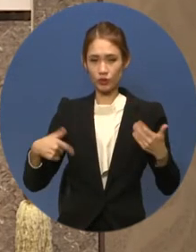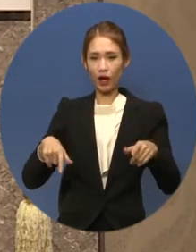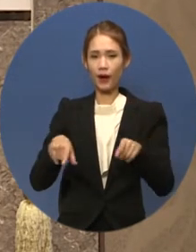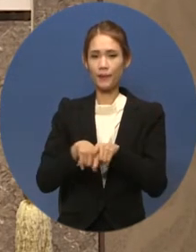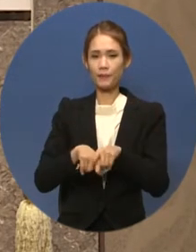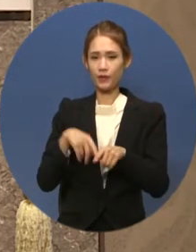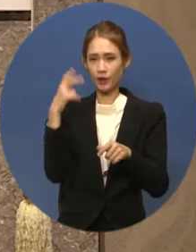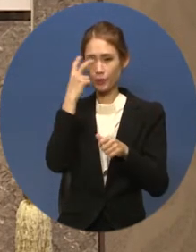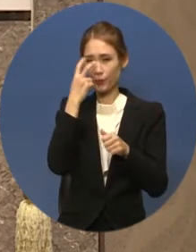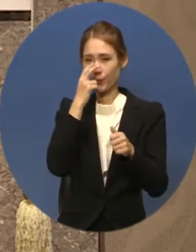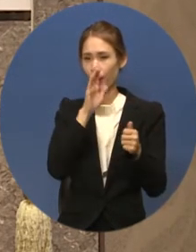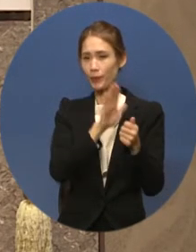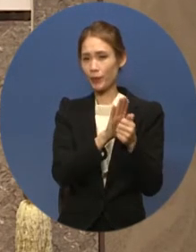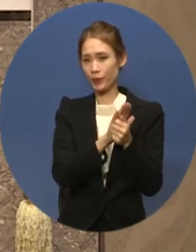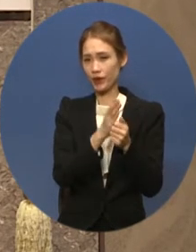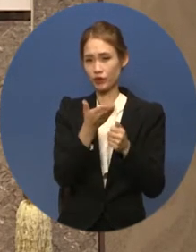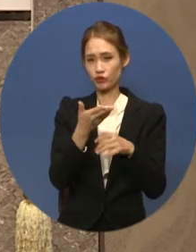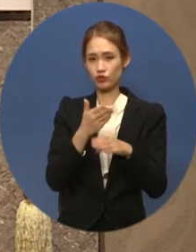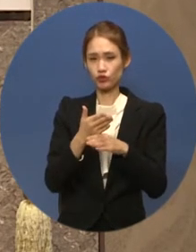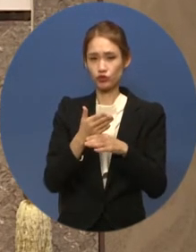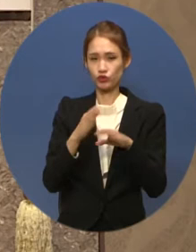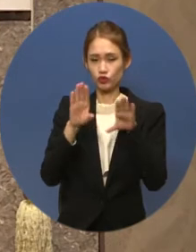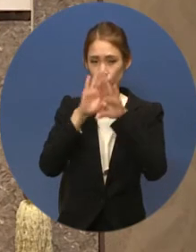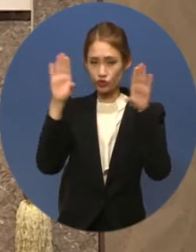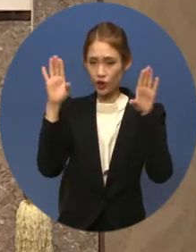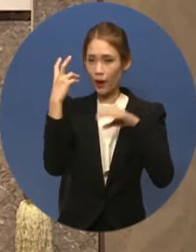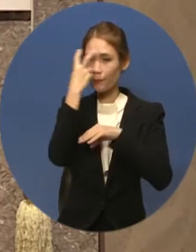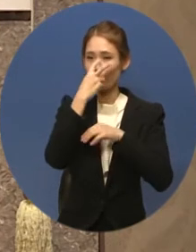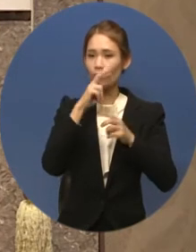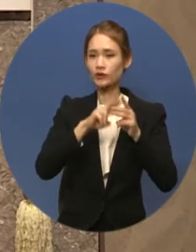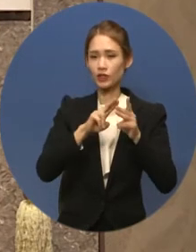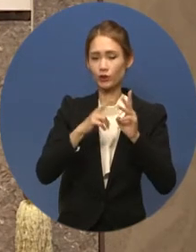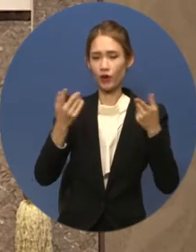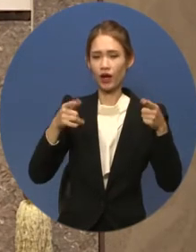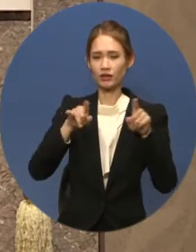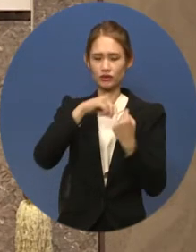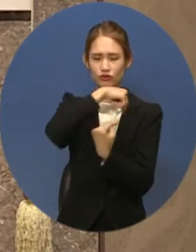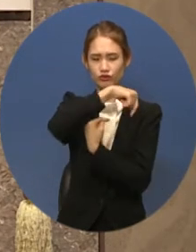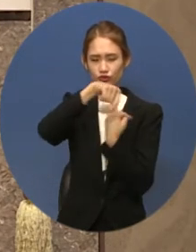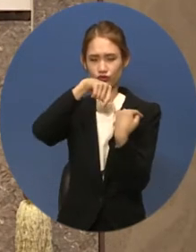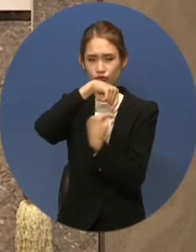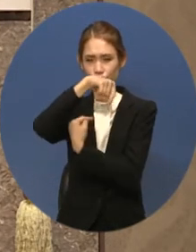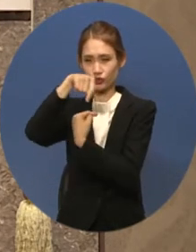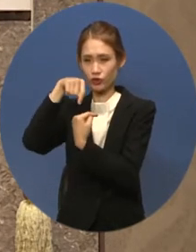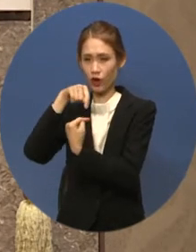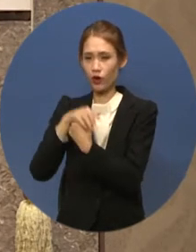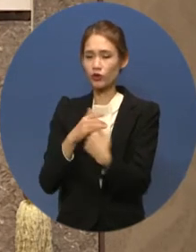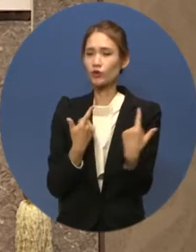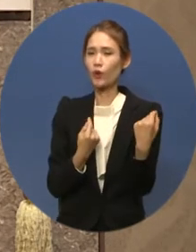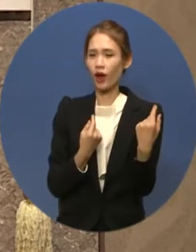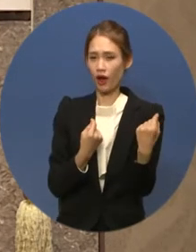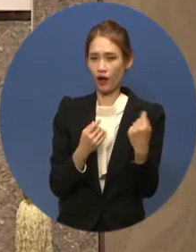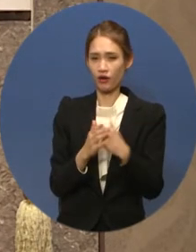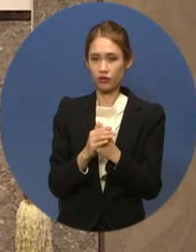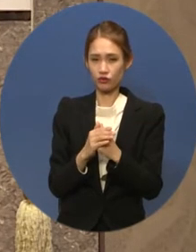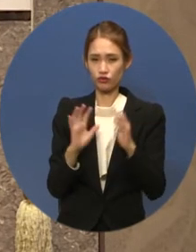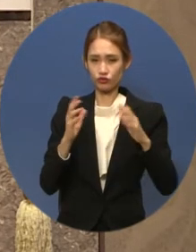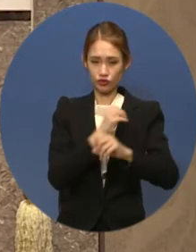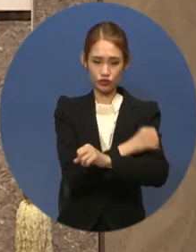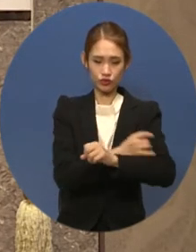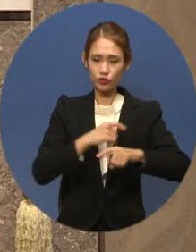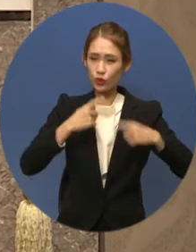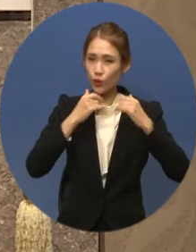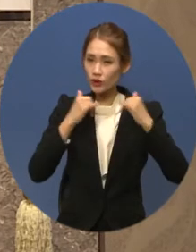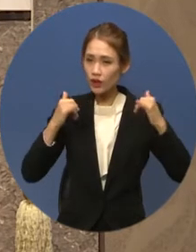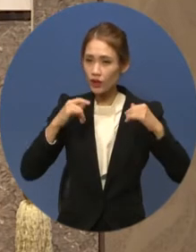있습니다 굉장히 주간보호센터 도 저희들이 같이 운영하고 있는데요 예 주간보호센터 같은 경우에도 마찬가지로 국가유공자의